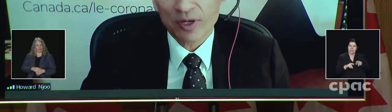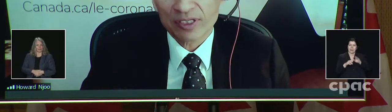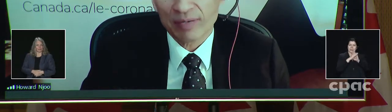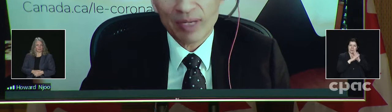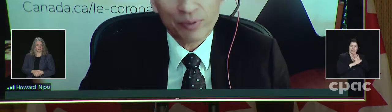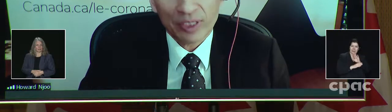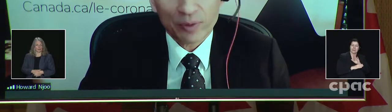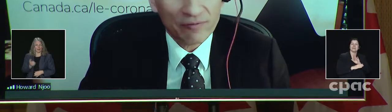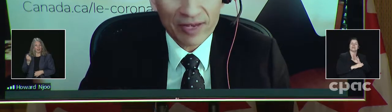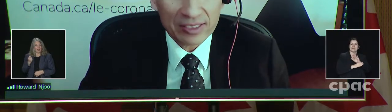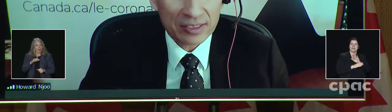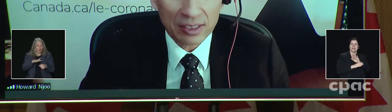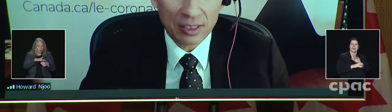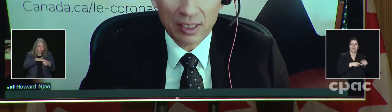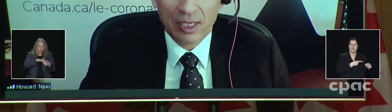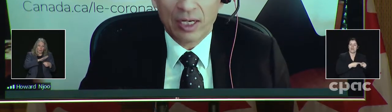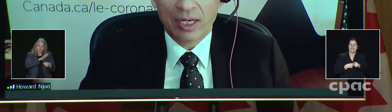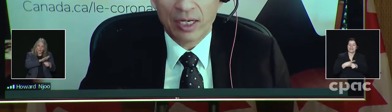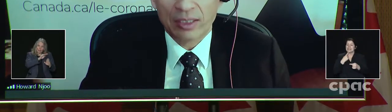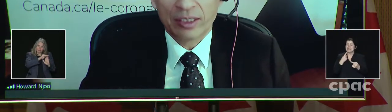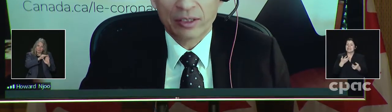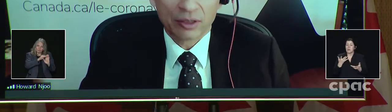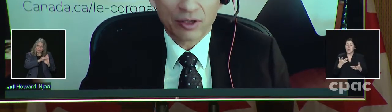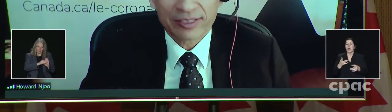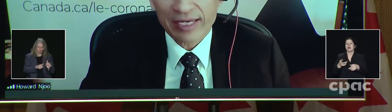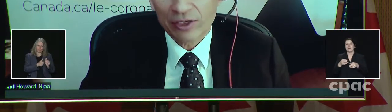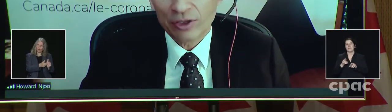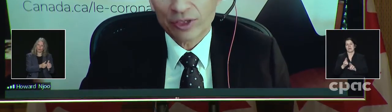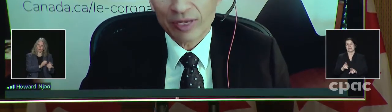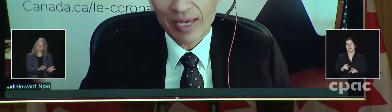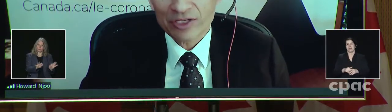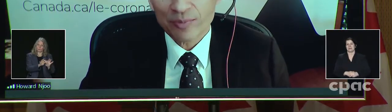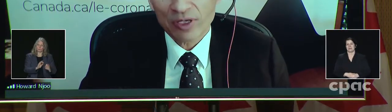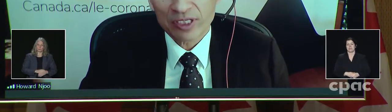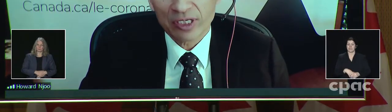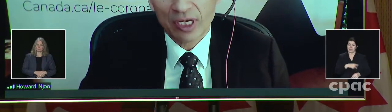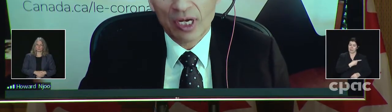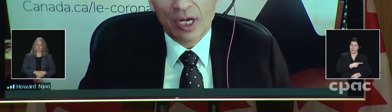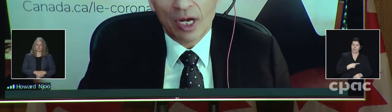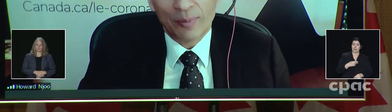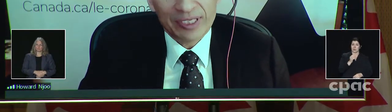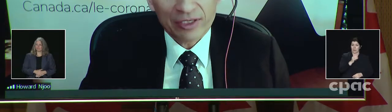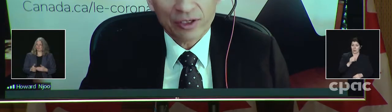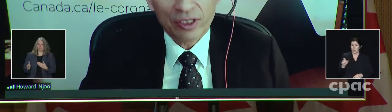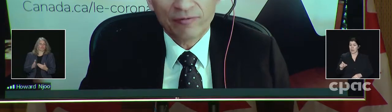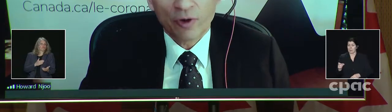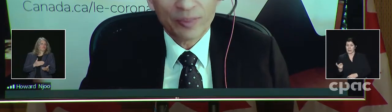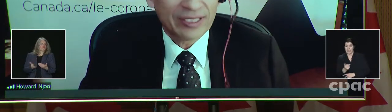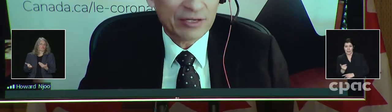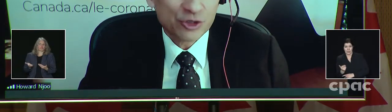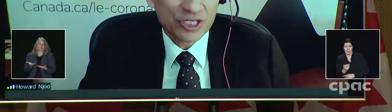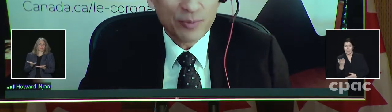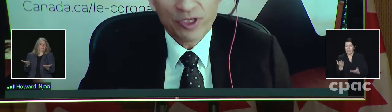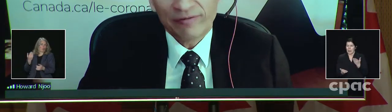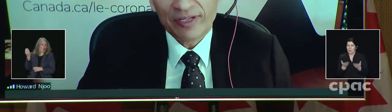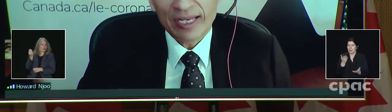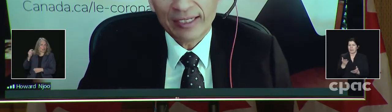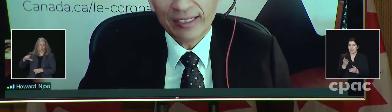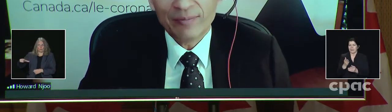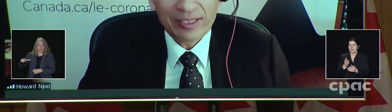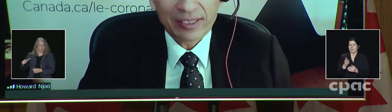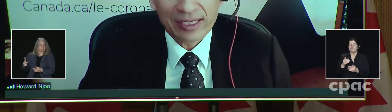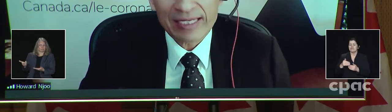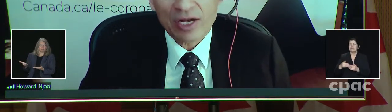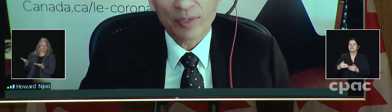Donc, je pense que même pour les provinces de l'Ontario et du Québec, je pense que peut-être ils vont peut-être ajuster, modifier